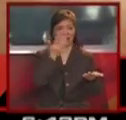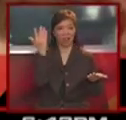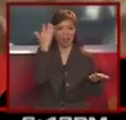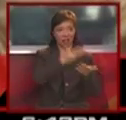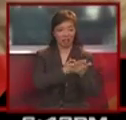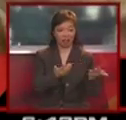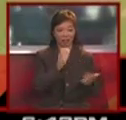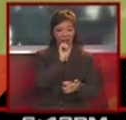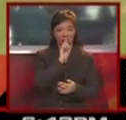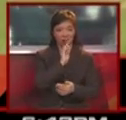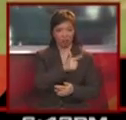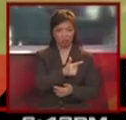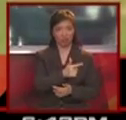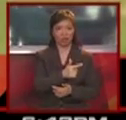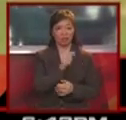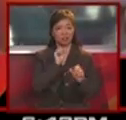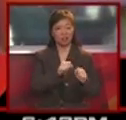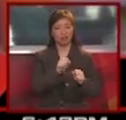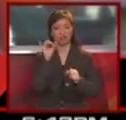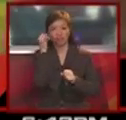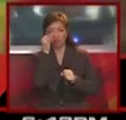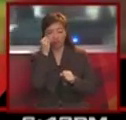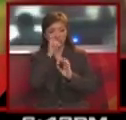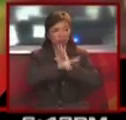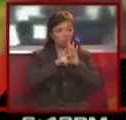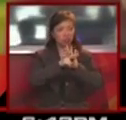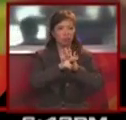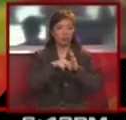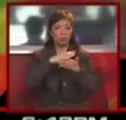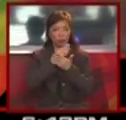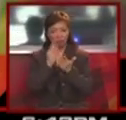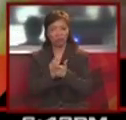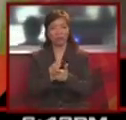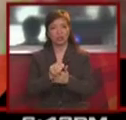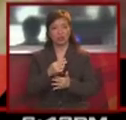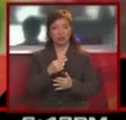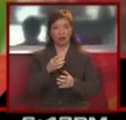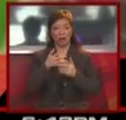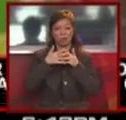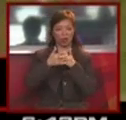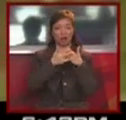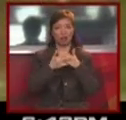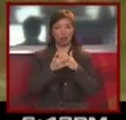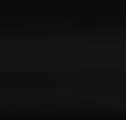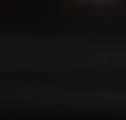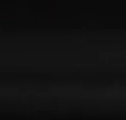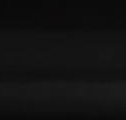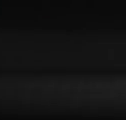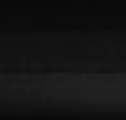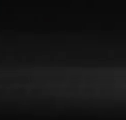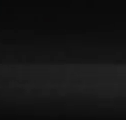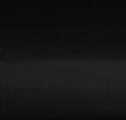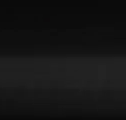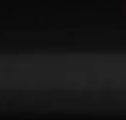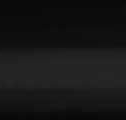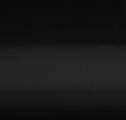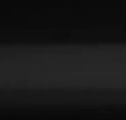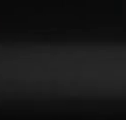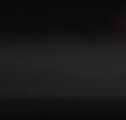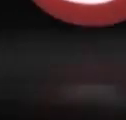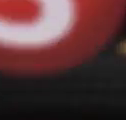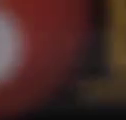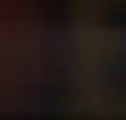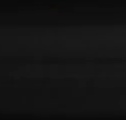ishoot dito ang kanyang big budget Hollywood movie. MJ Marfori, News 5.